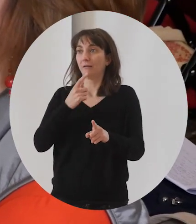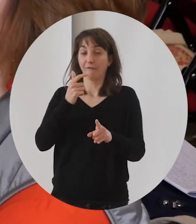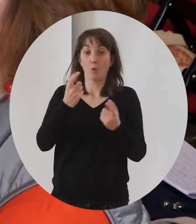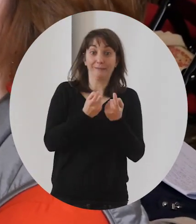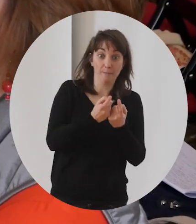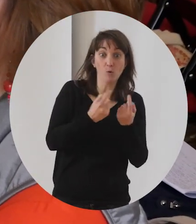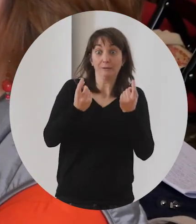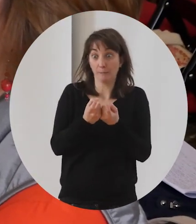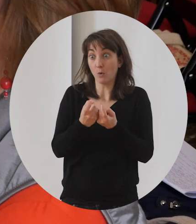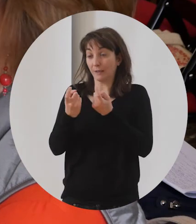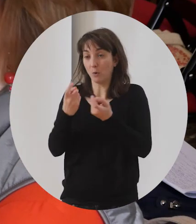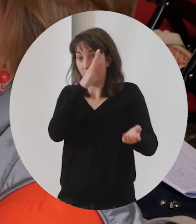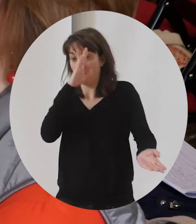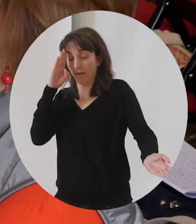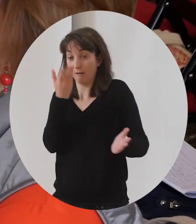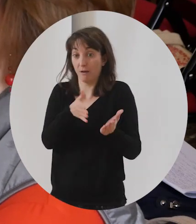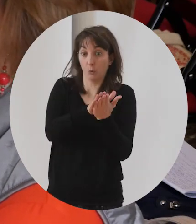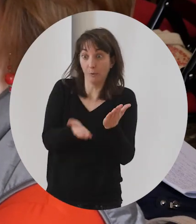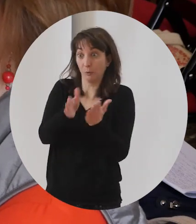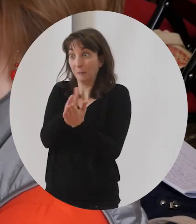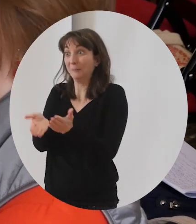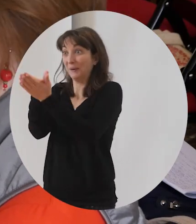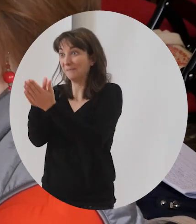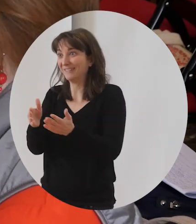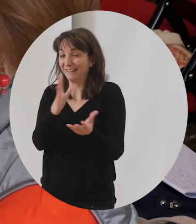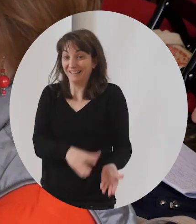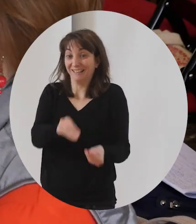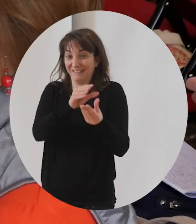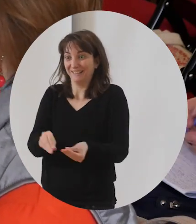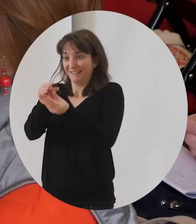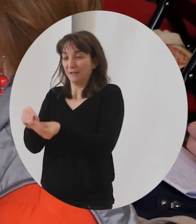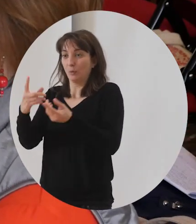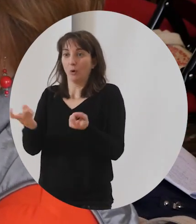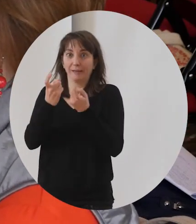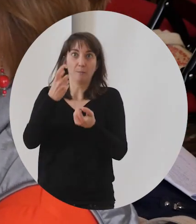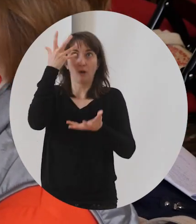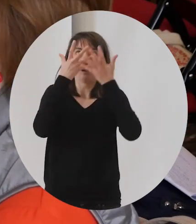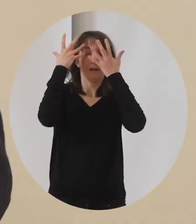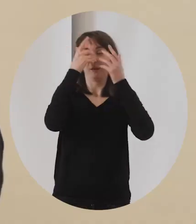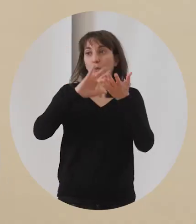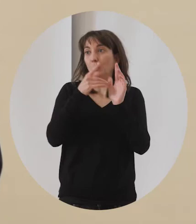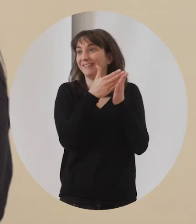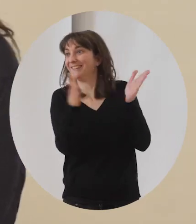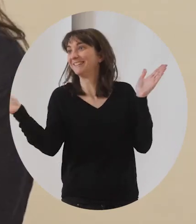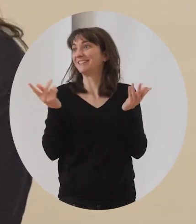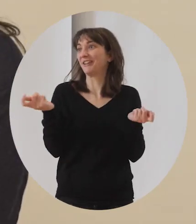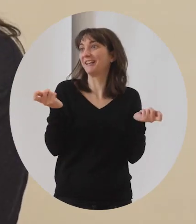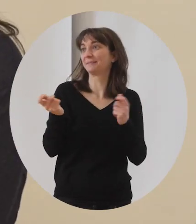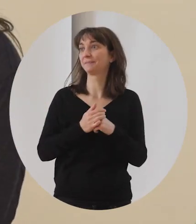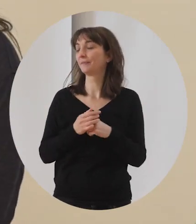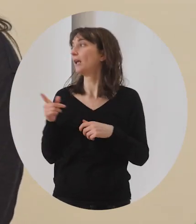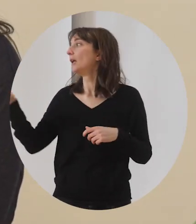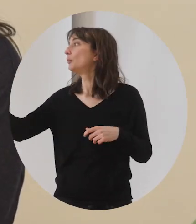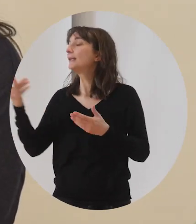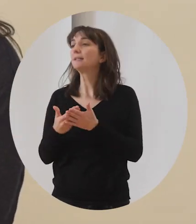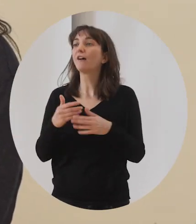tâche, pour l'entraîner à travailler au niveau de ses troubles vestibulaires. Oui, c'est ça, c'est vraiment alterner